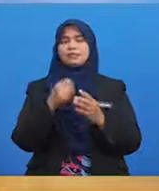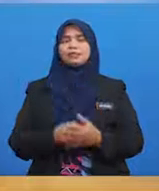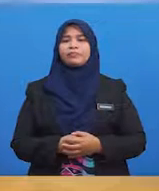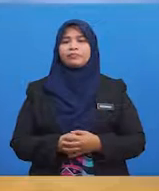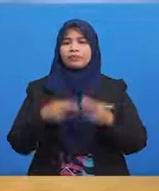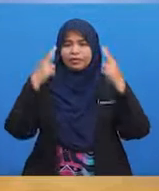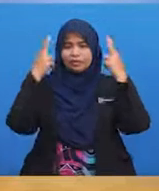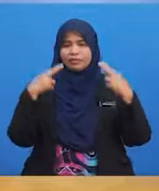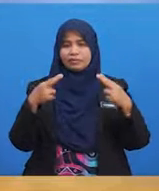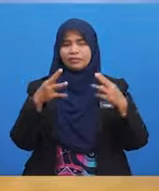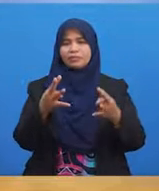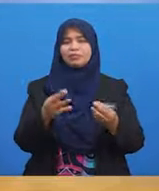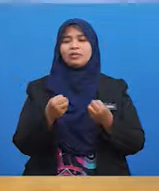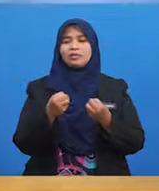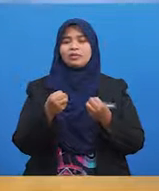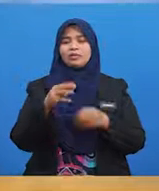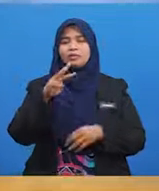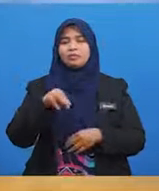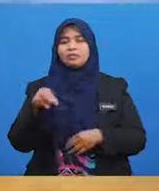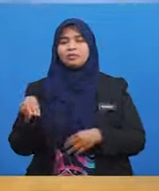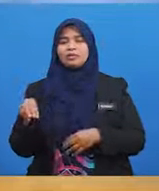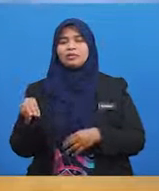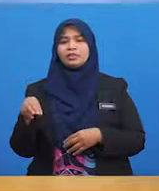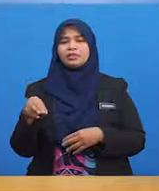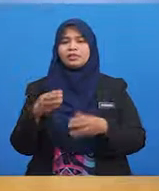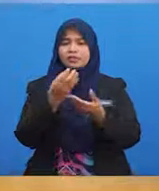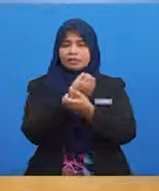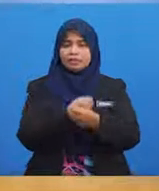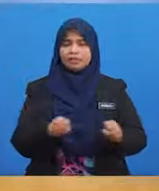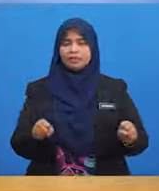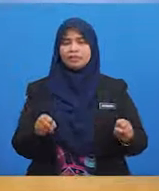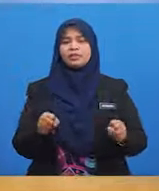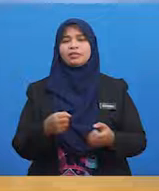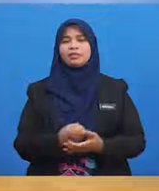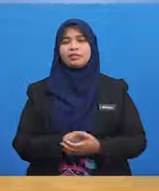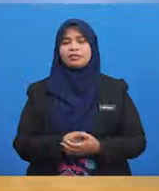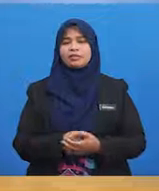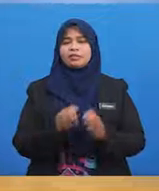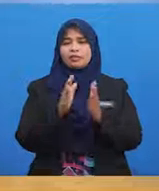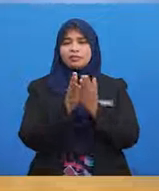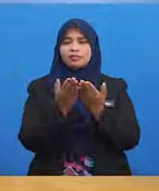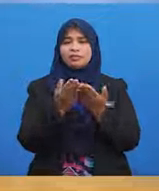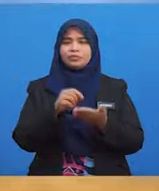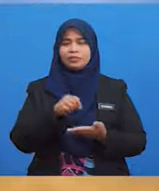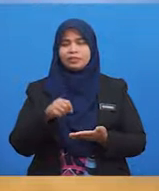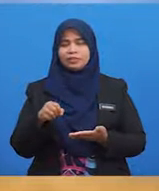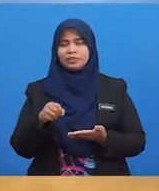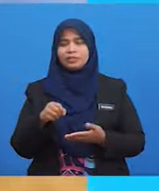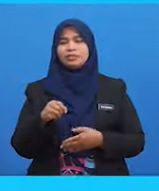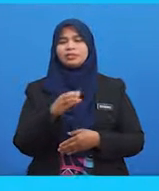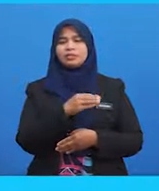Ustazah nak murid-murid sediakan dahulu buku tulis